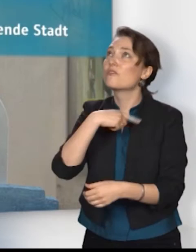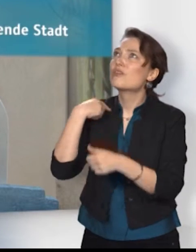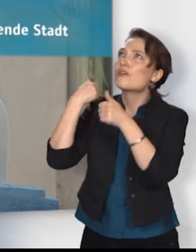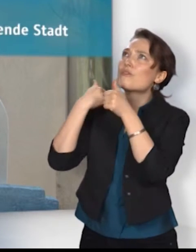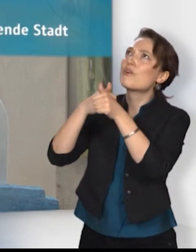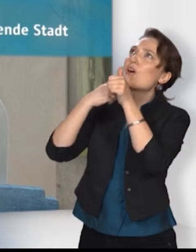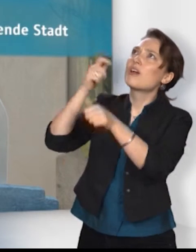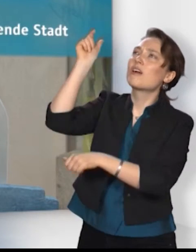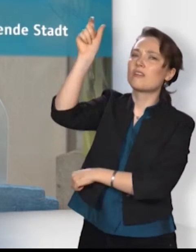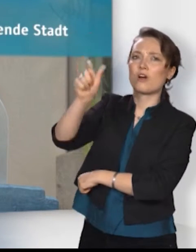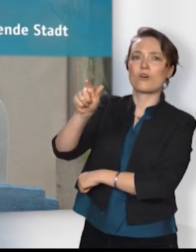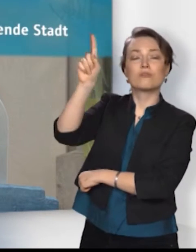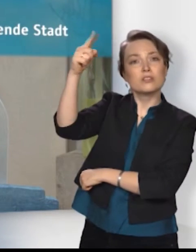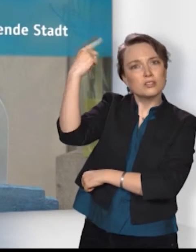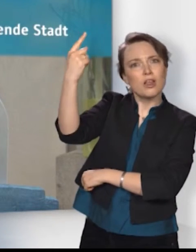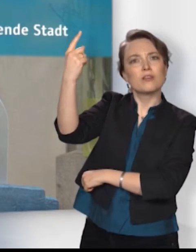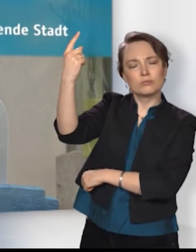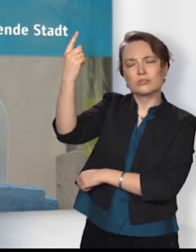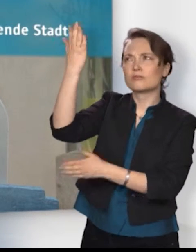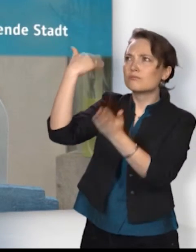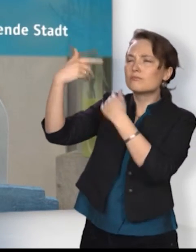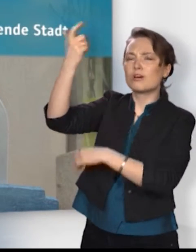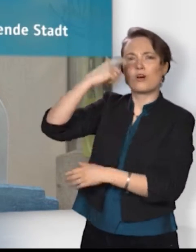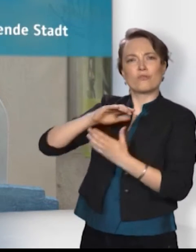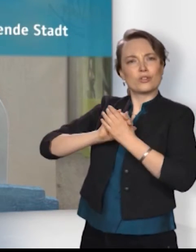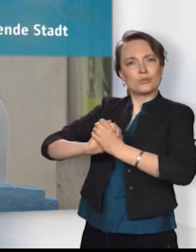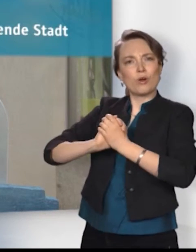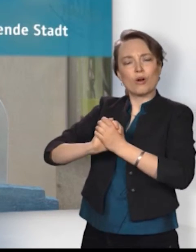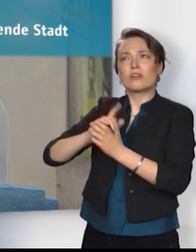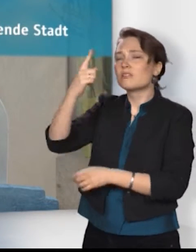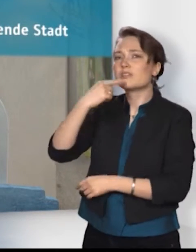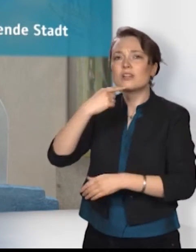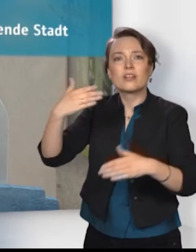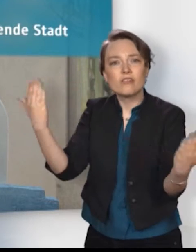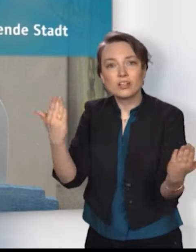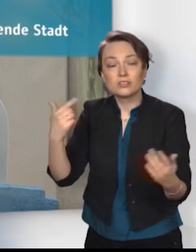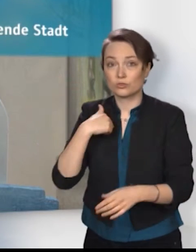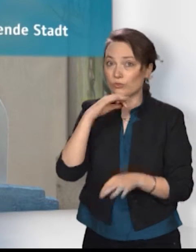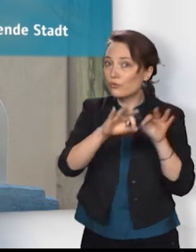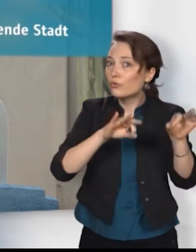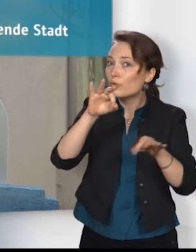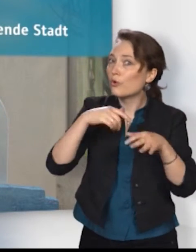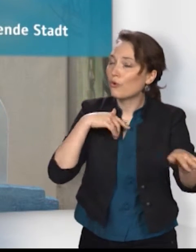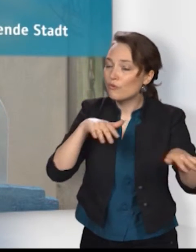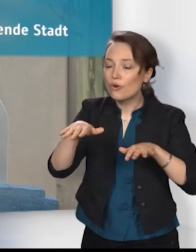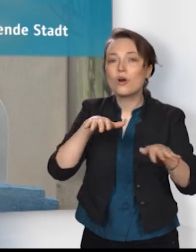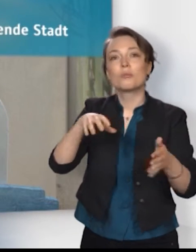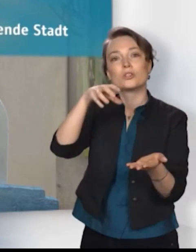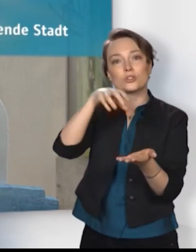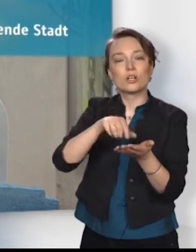dem, der versprochen hat: Ich bereite für euch